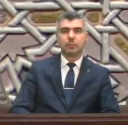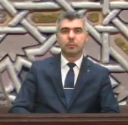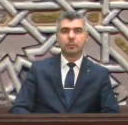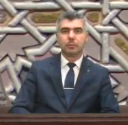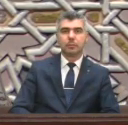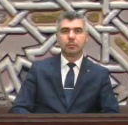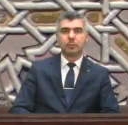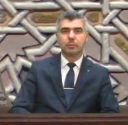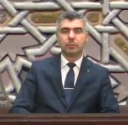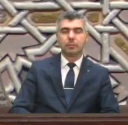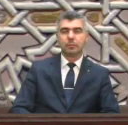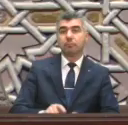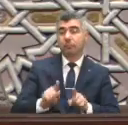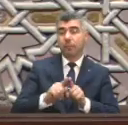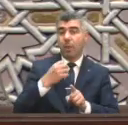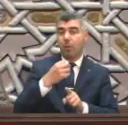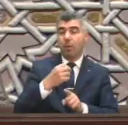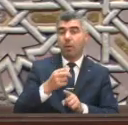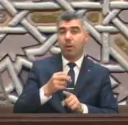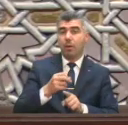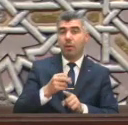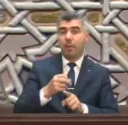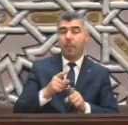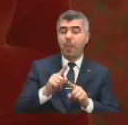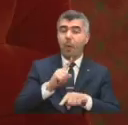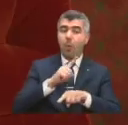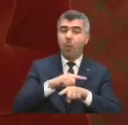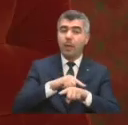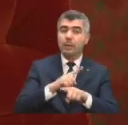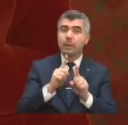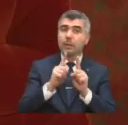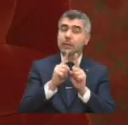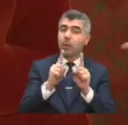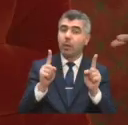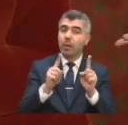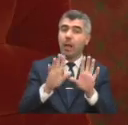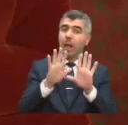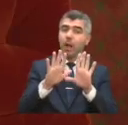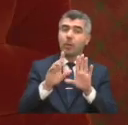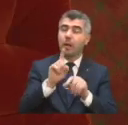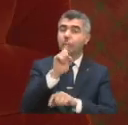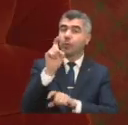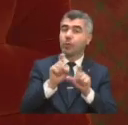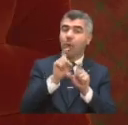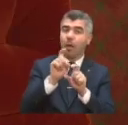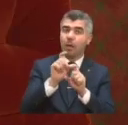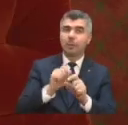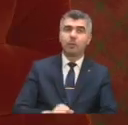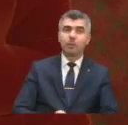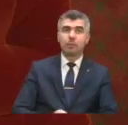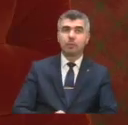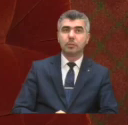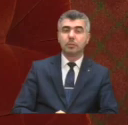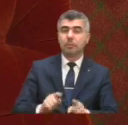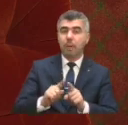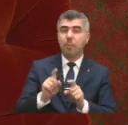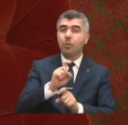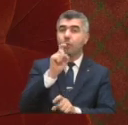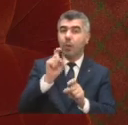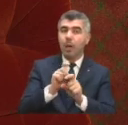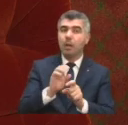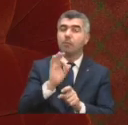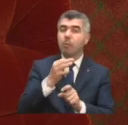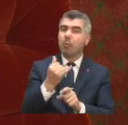في الحقيقة السيدة النائبة خصني واحد الوقت طويل باش نجاوبك على هاد العشرة الأسئلة اللي حطيتي، خصوصا أنها أسئلة فعلا